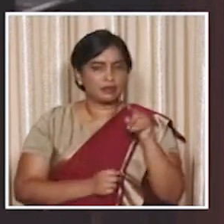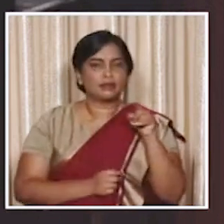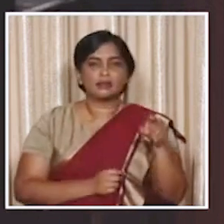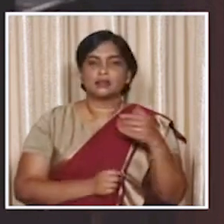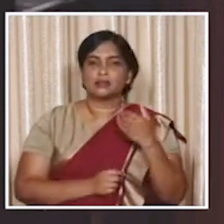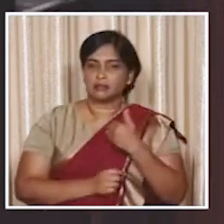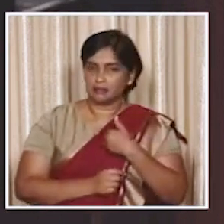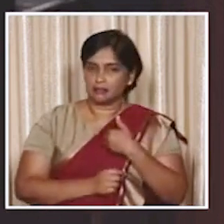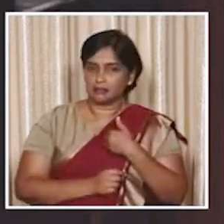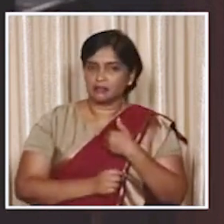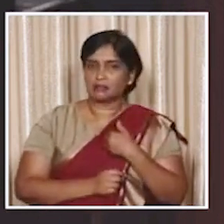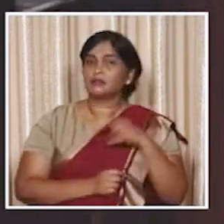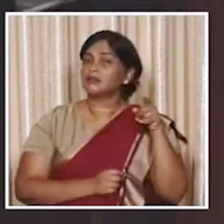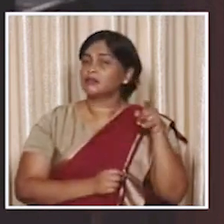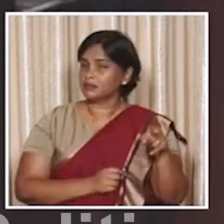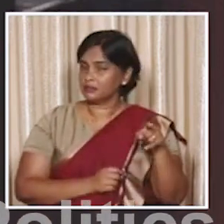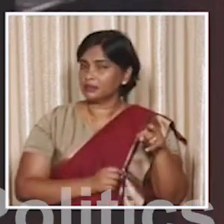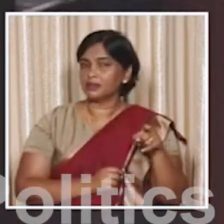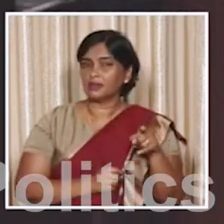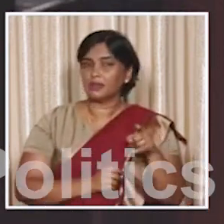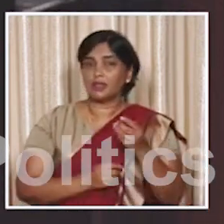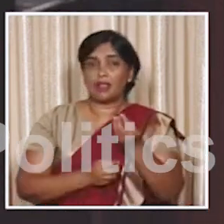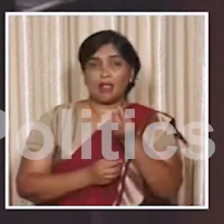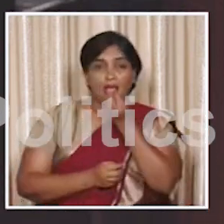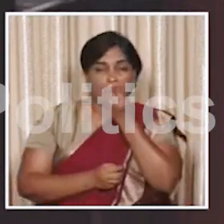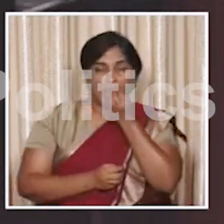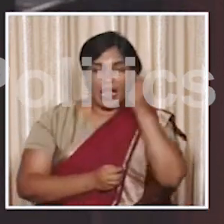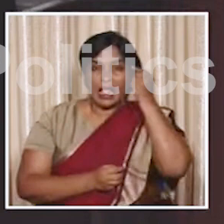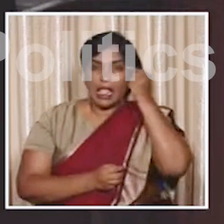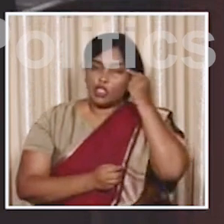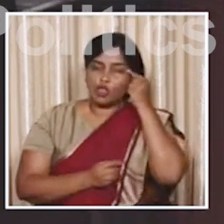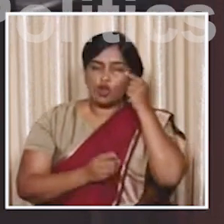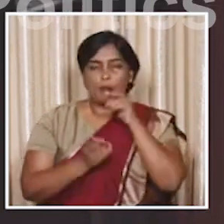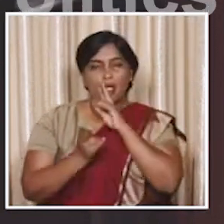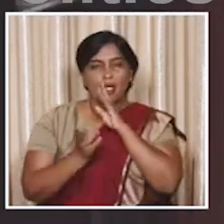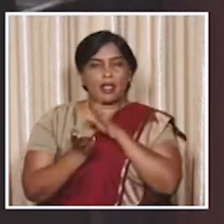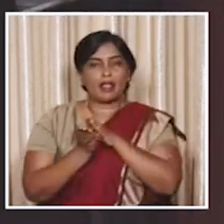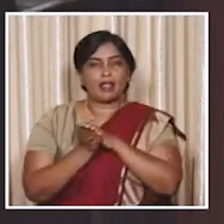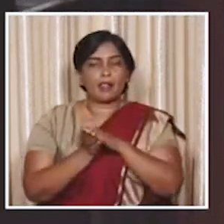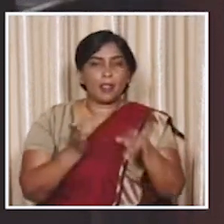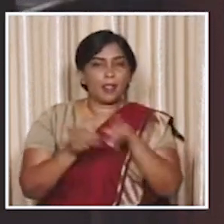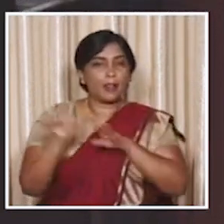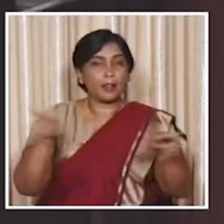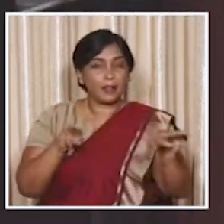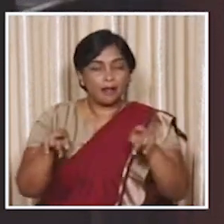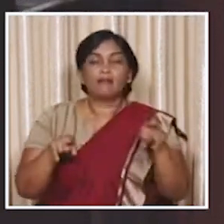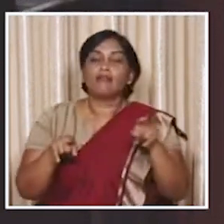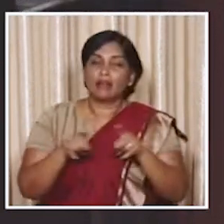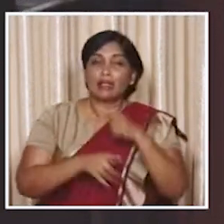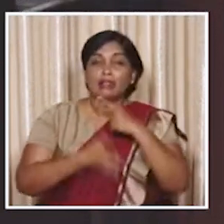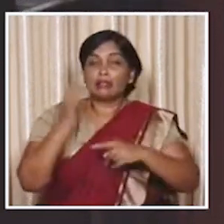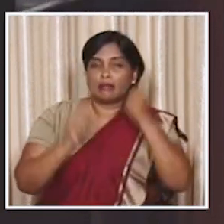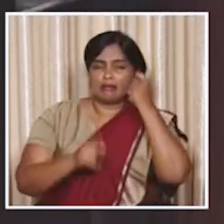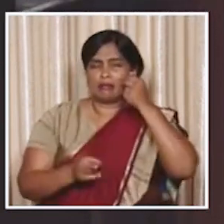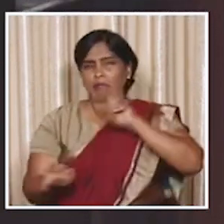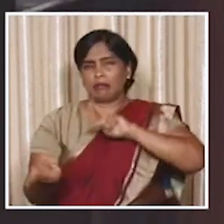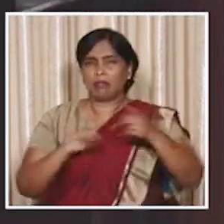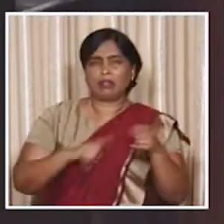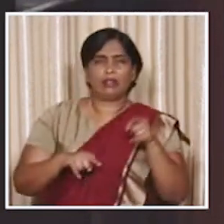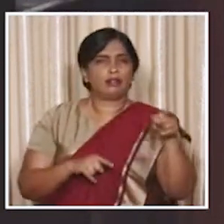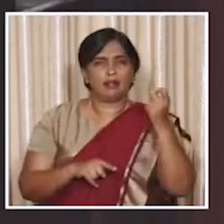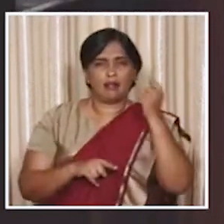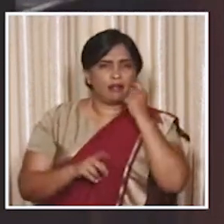අපි මේ කන්න හිතුණාට පස්සේ කබර ගෝයා තල ගෝයා කරන දේශපාලන මතවාදයේ මේ එළියට